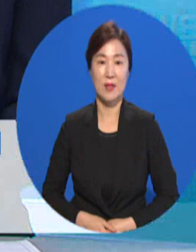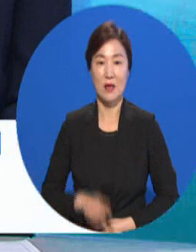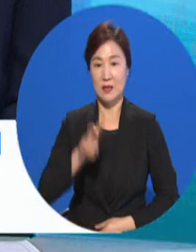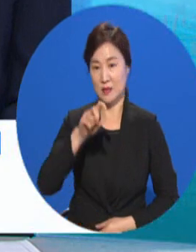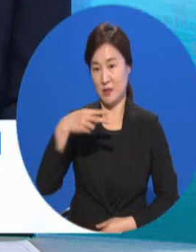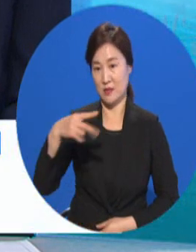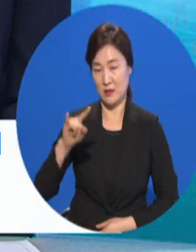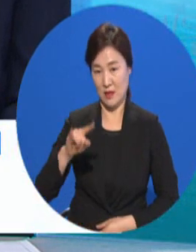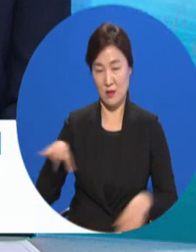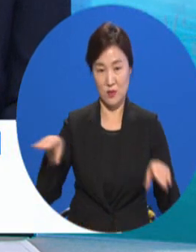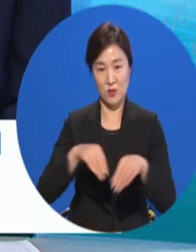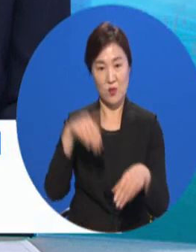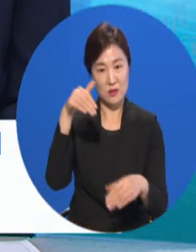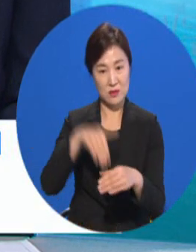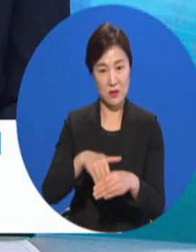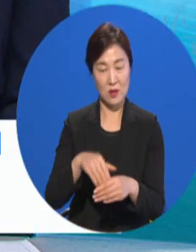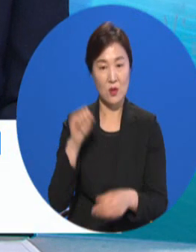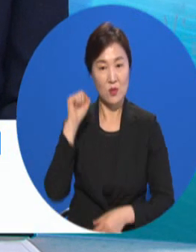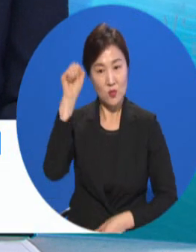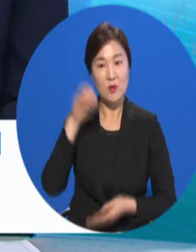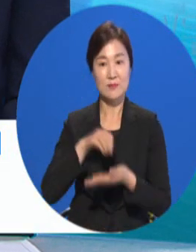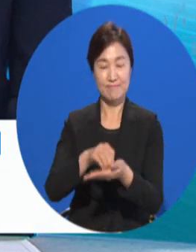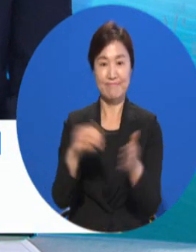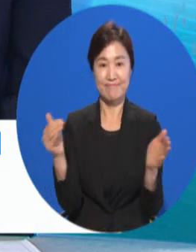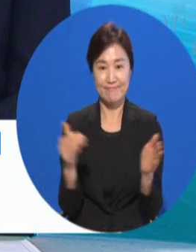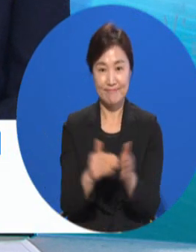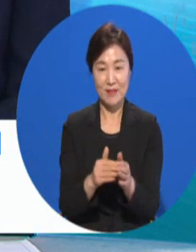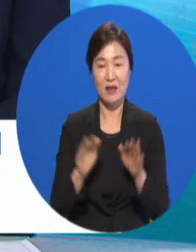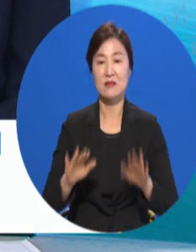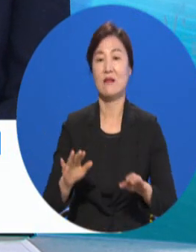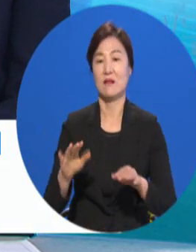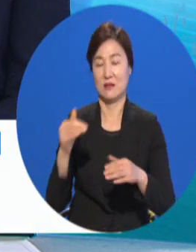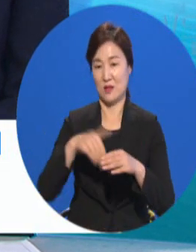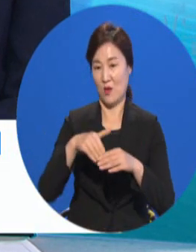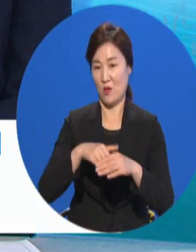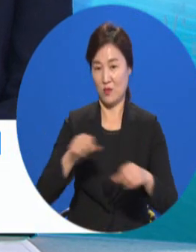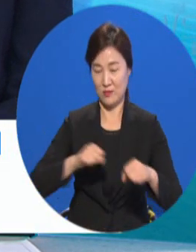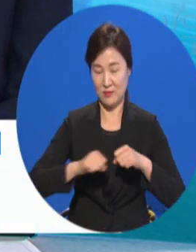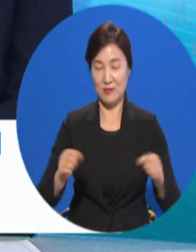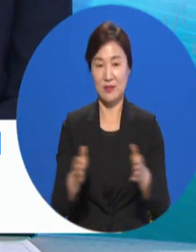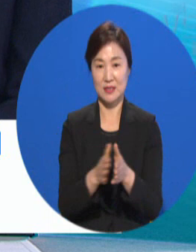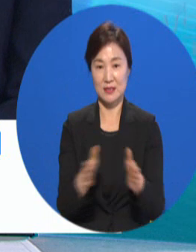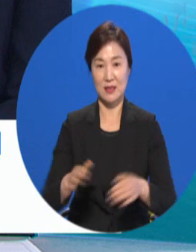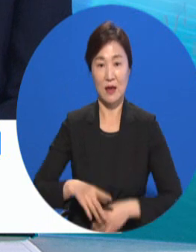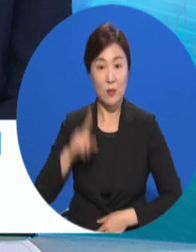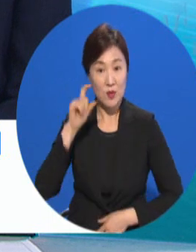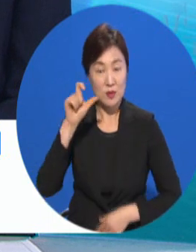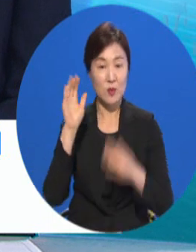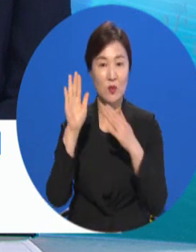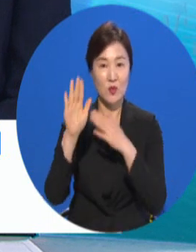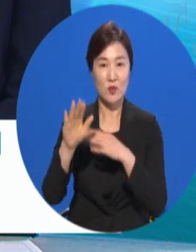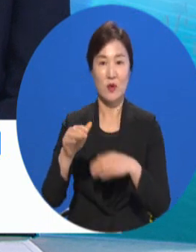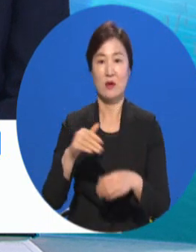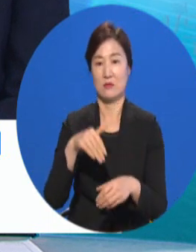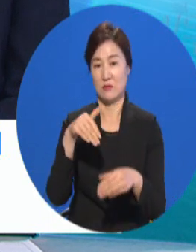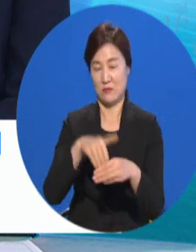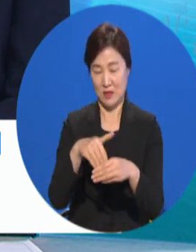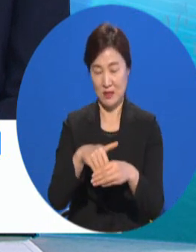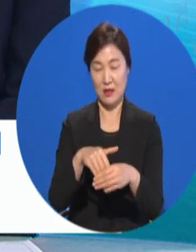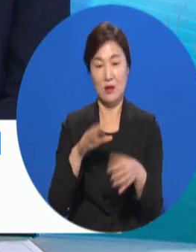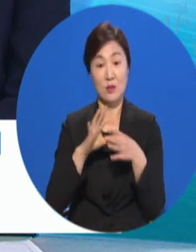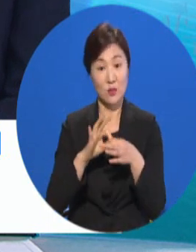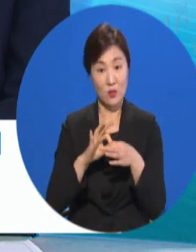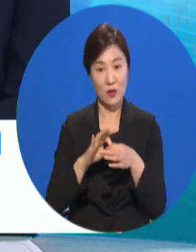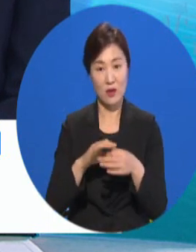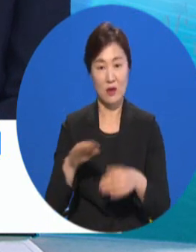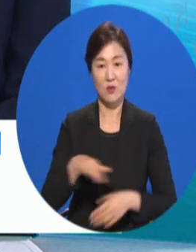제21대 총선의 후보 등록이 끝나고 이제 본격적인 선거 전국이 시작됐습니다. 이제 보름 뒤면 유권자들은 투표를 통해 우리